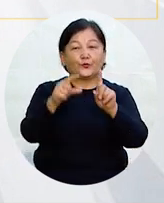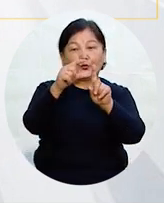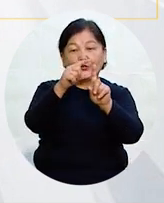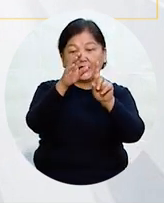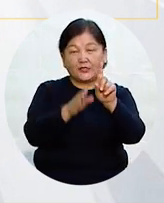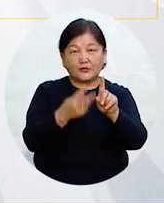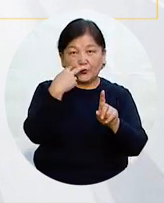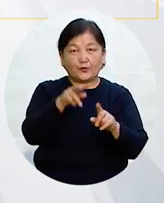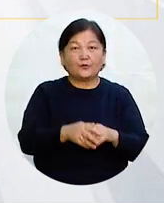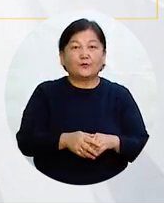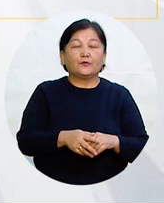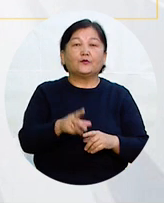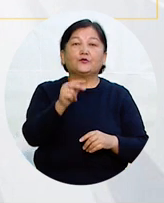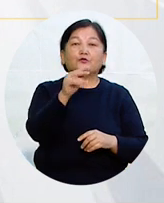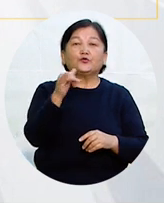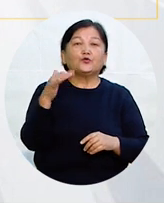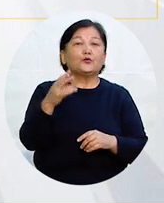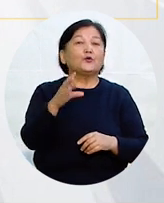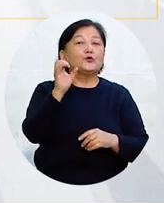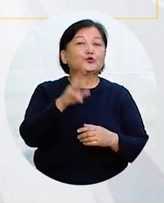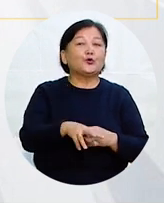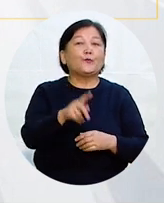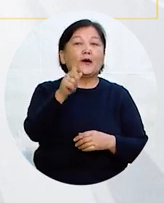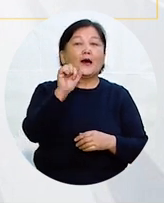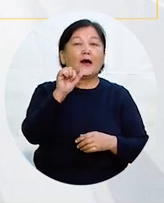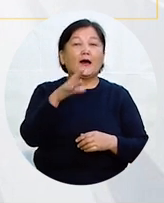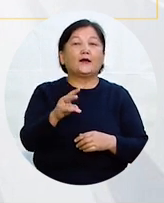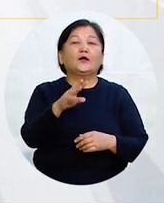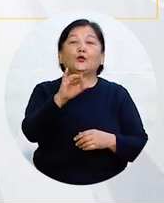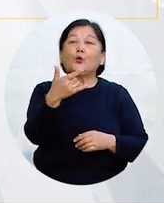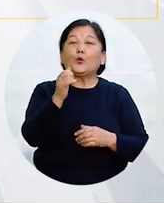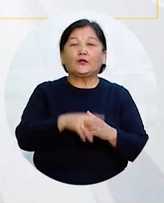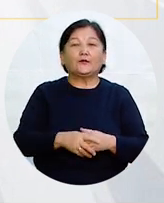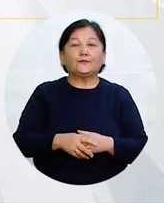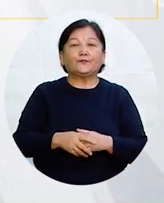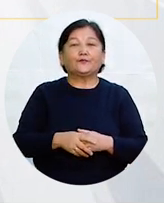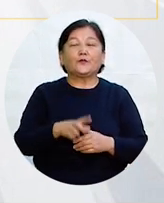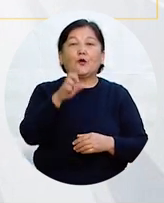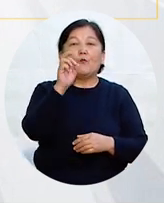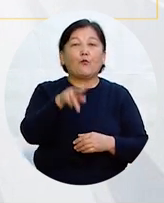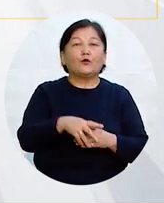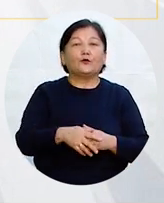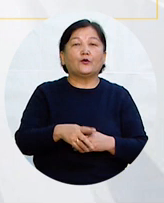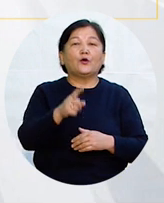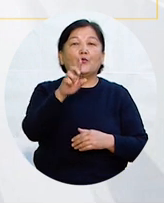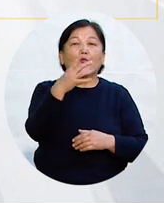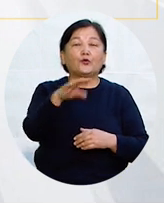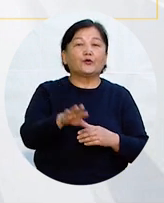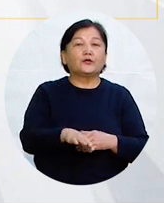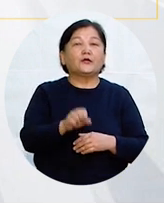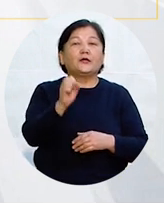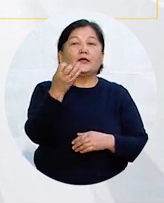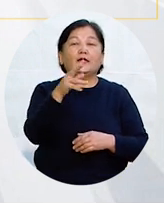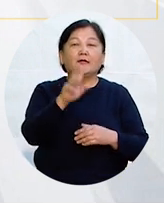тулгаарай. За хана, чуул, сун, хагал, тугал, бол, бүрд,